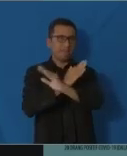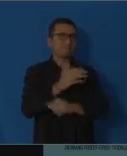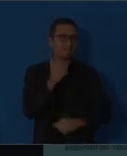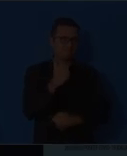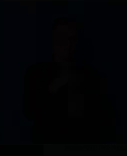19